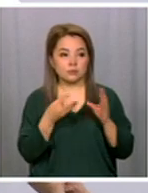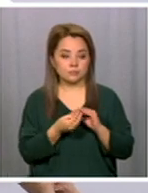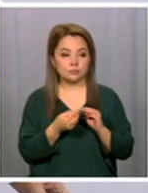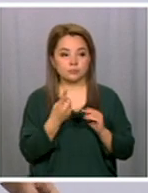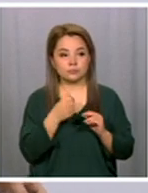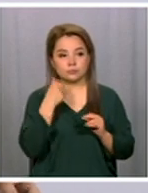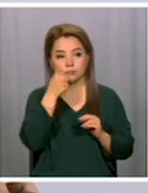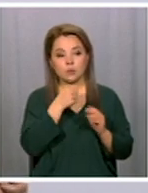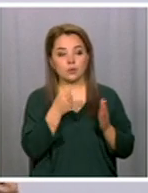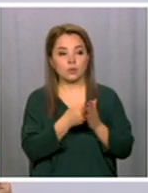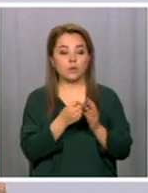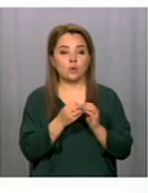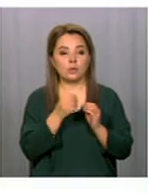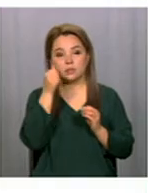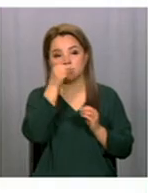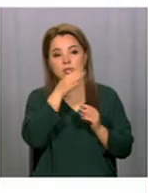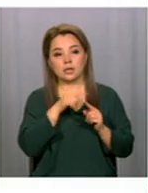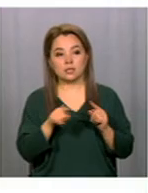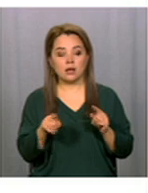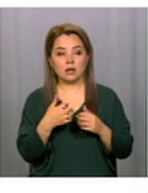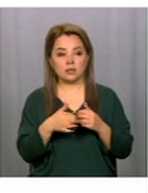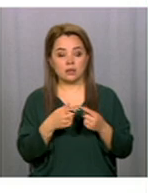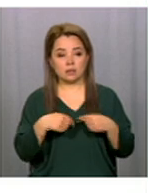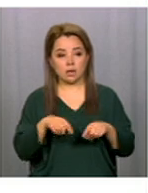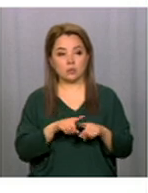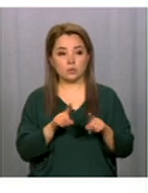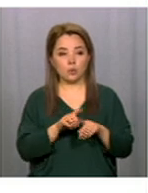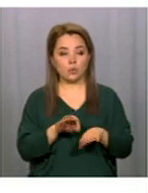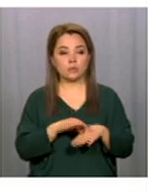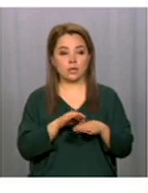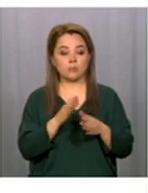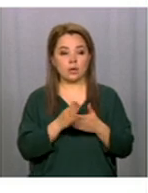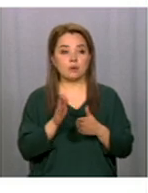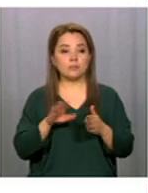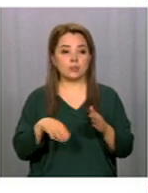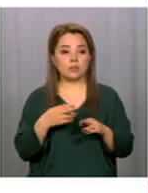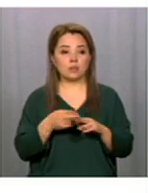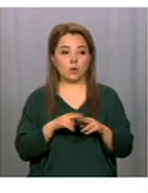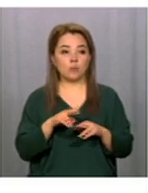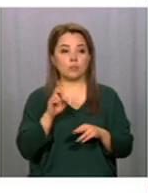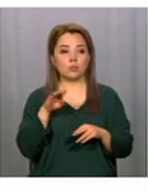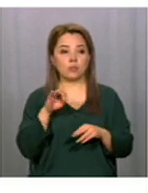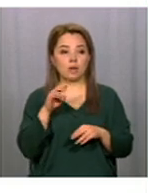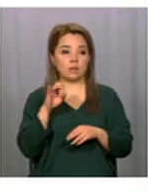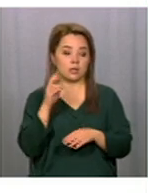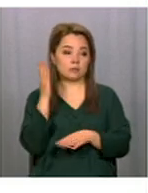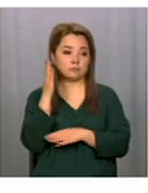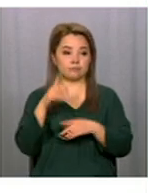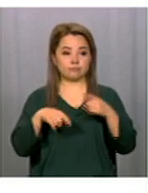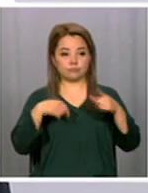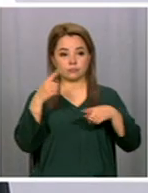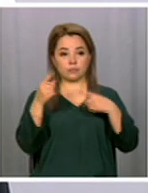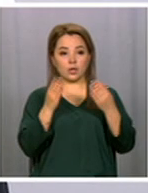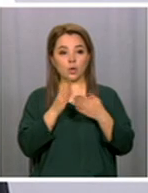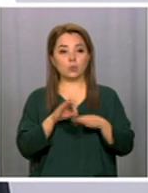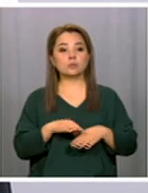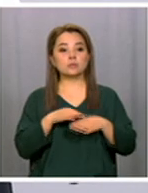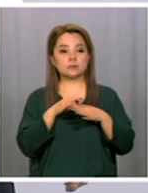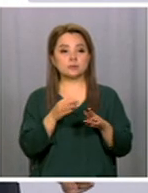жылдан 10 жыл уақытқа дейін аралық өтеді. Одан соң бұталар шыға бастайды. Бұталардың